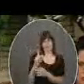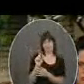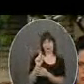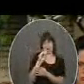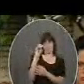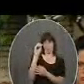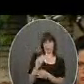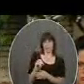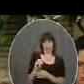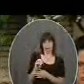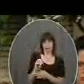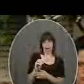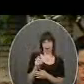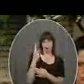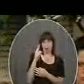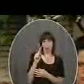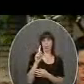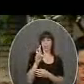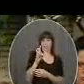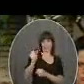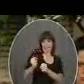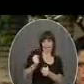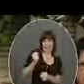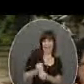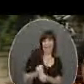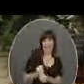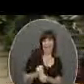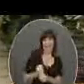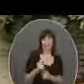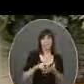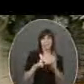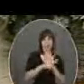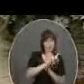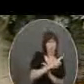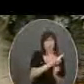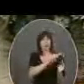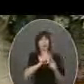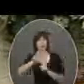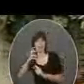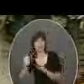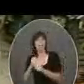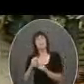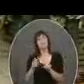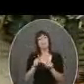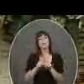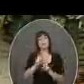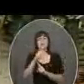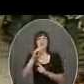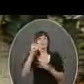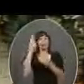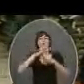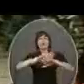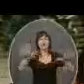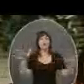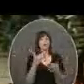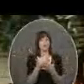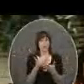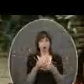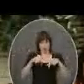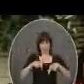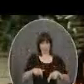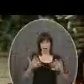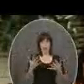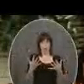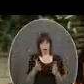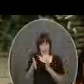% pour les six années du primaire et de 10 % pour toutes les écoles, M. le Président. Nous, ici, de ce côté